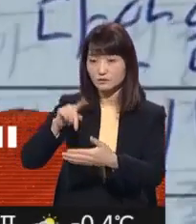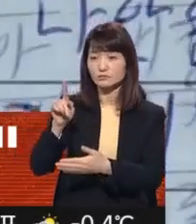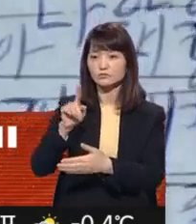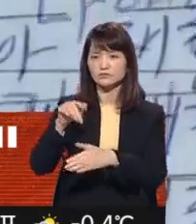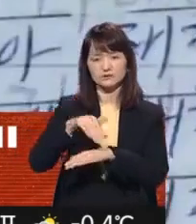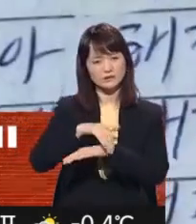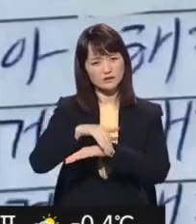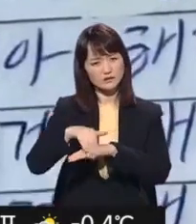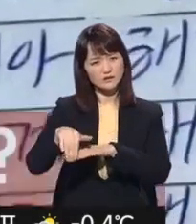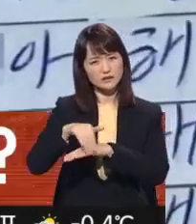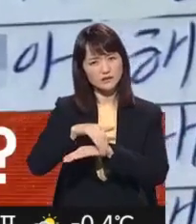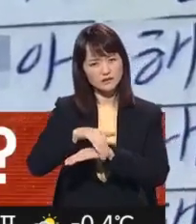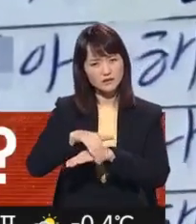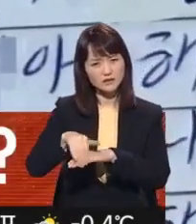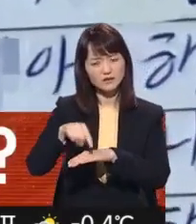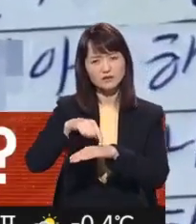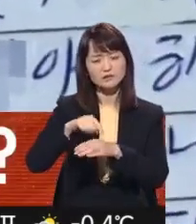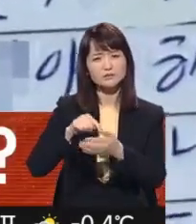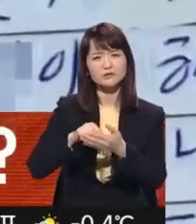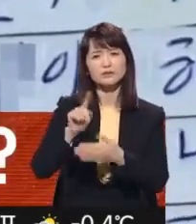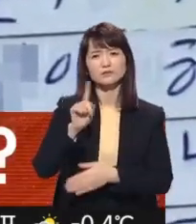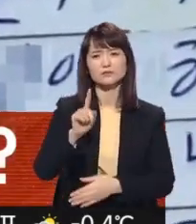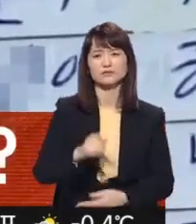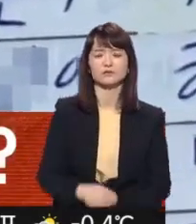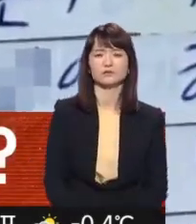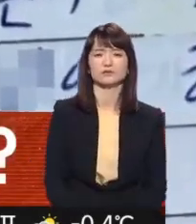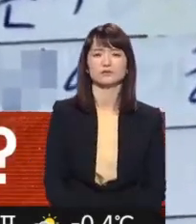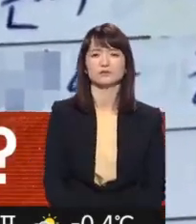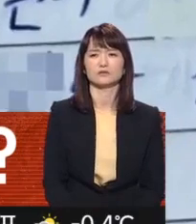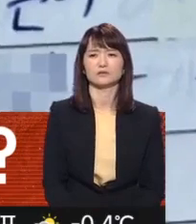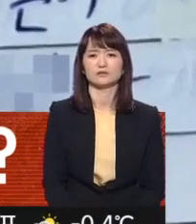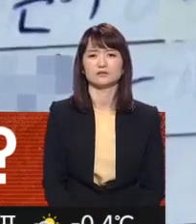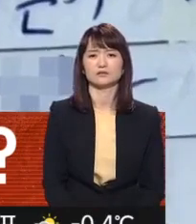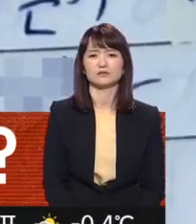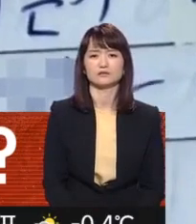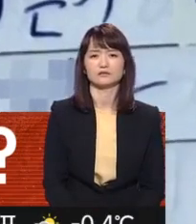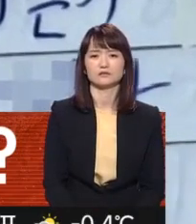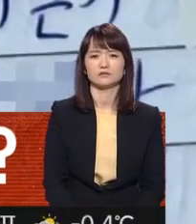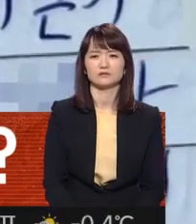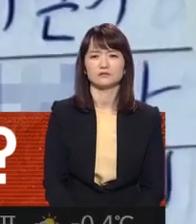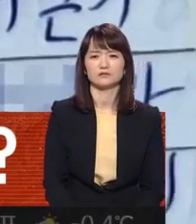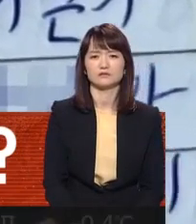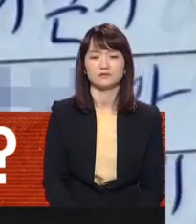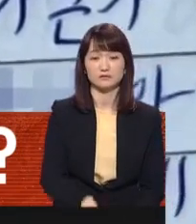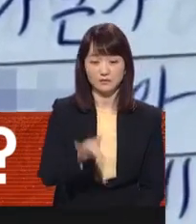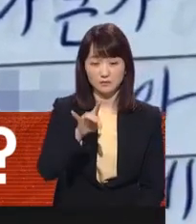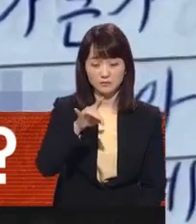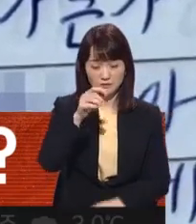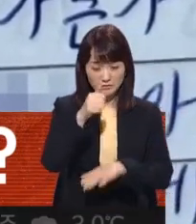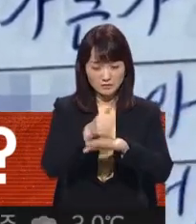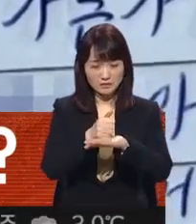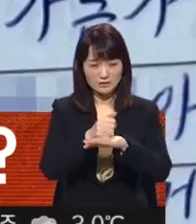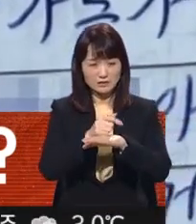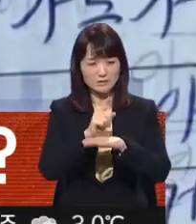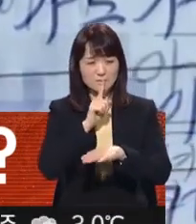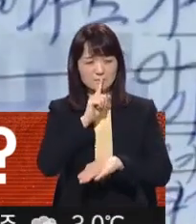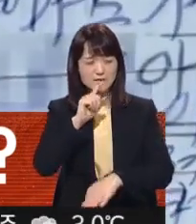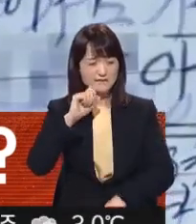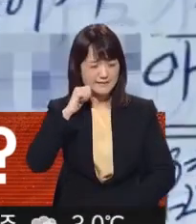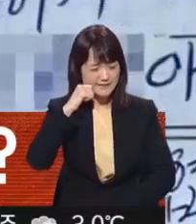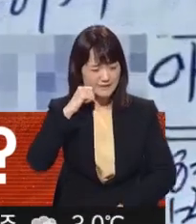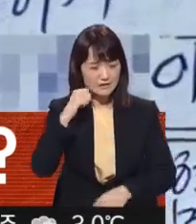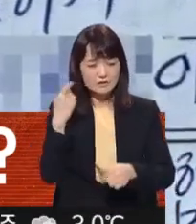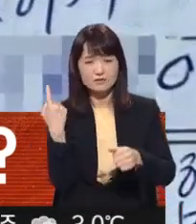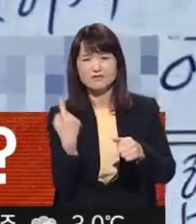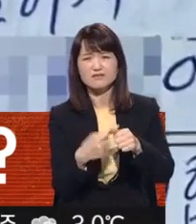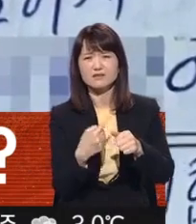의도와 심리 좀 분석을 하고 가야겠네요네 뭐 일단 처음부터 끝까지 입에 담기 어려울 정도의 요구를 아주 도배가 되어